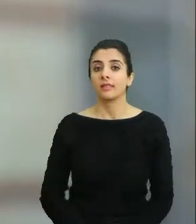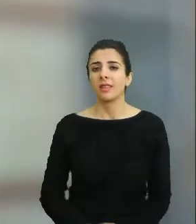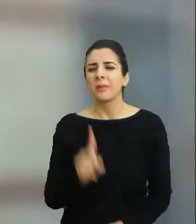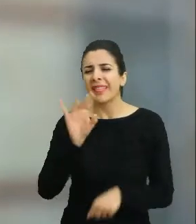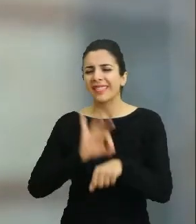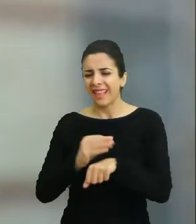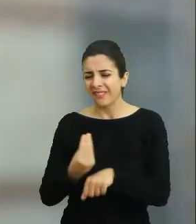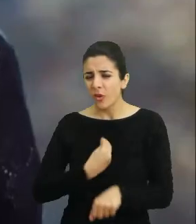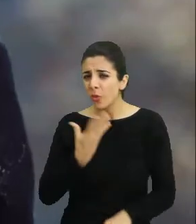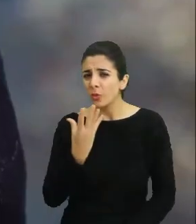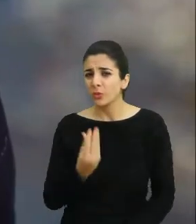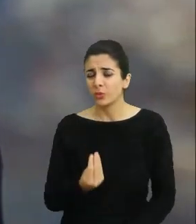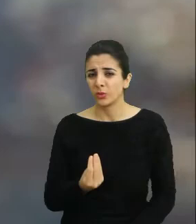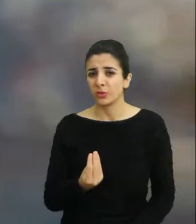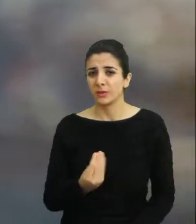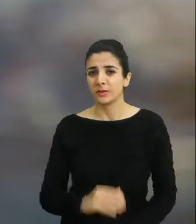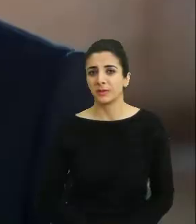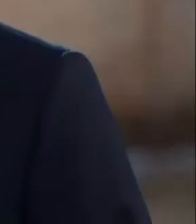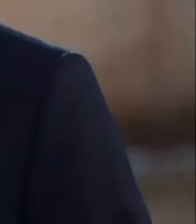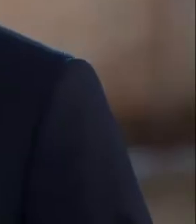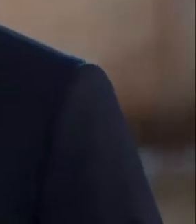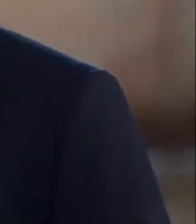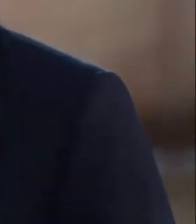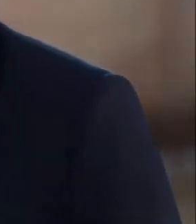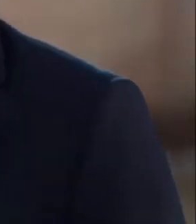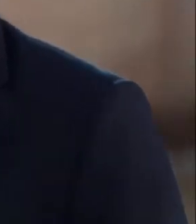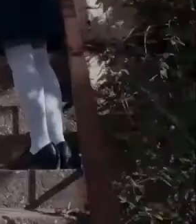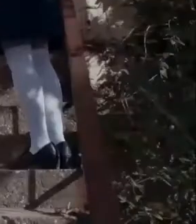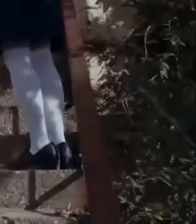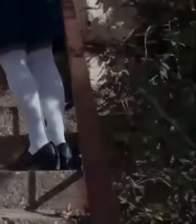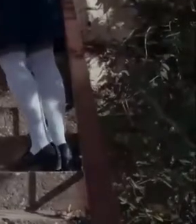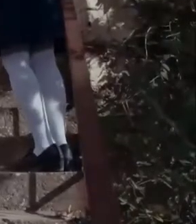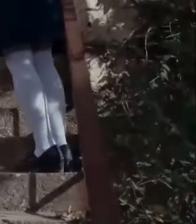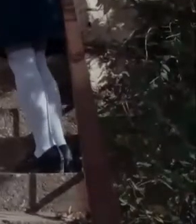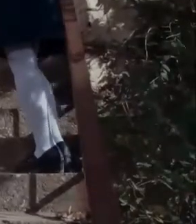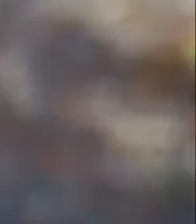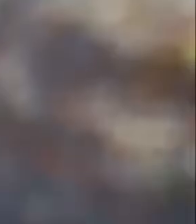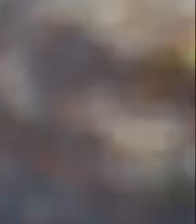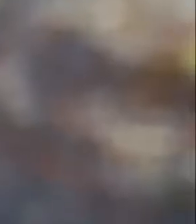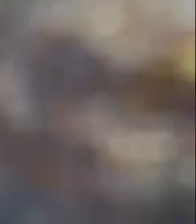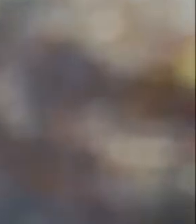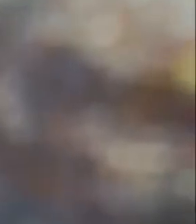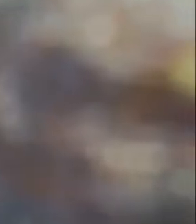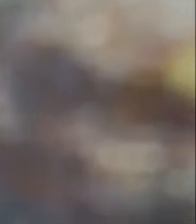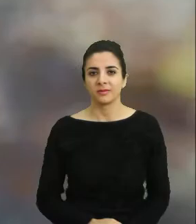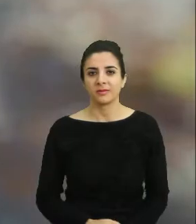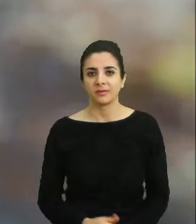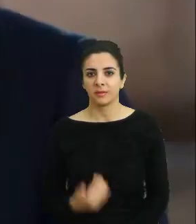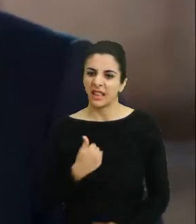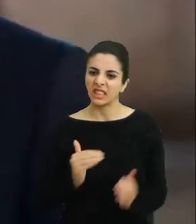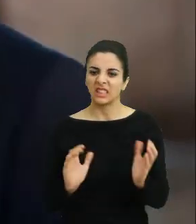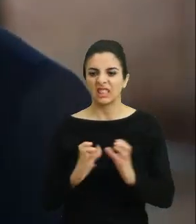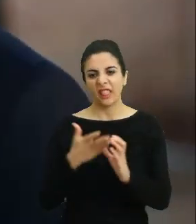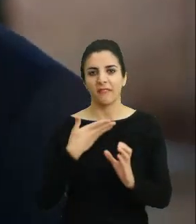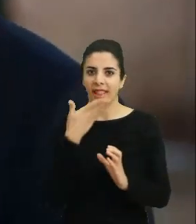bir dakikanız var mı acaba? Güler mahcup bakışlarını kahramana çevirdi. Kahramansa Cahit'in karşısında. Yüzüne hiç bakamadı. Ben bir sınıfa